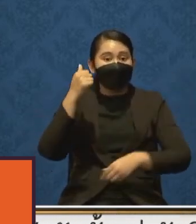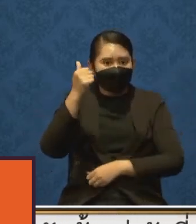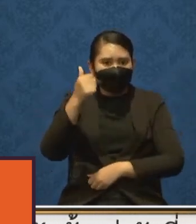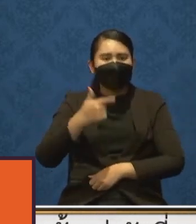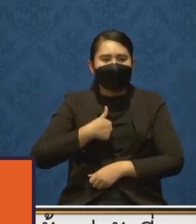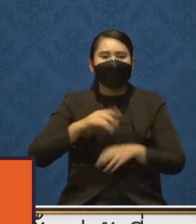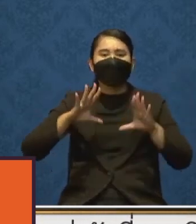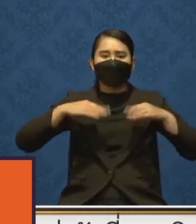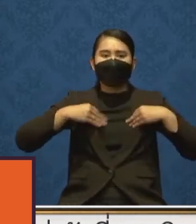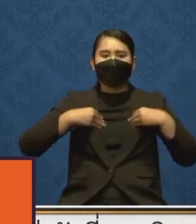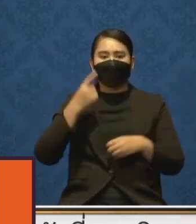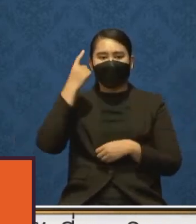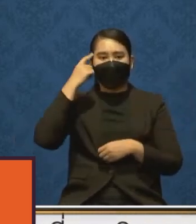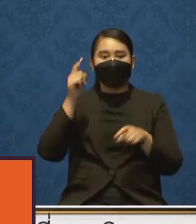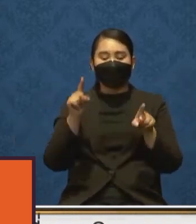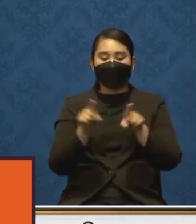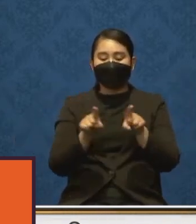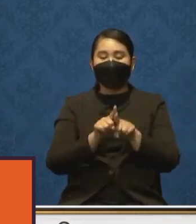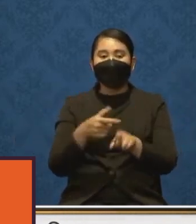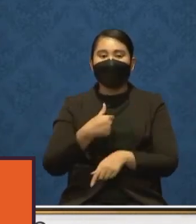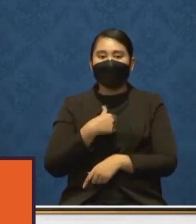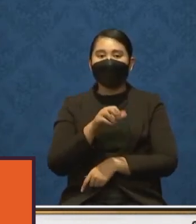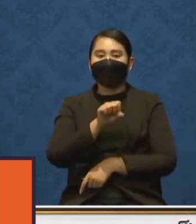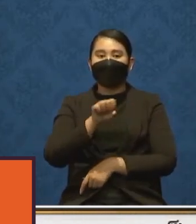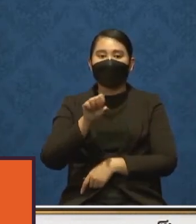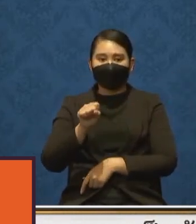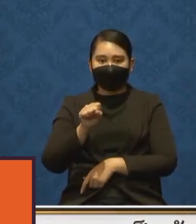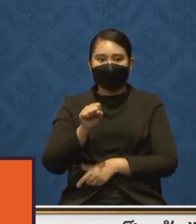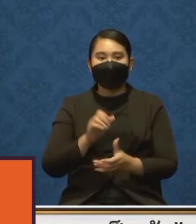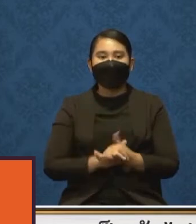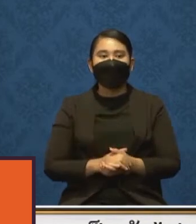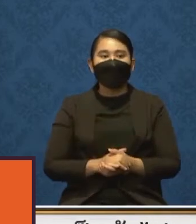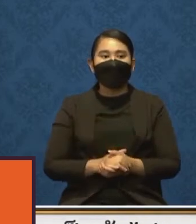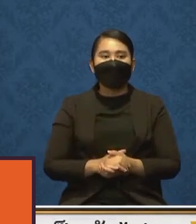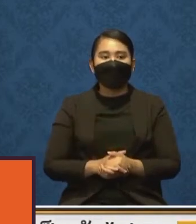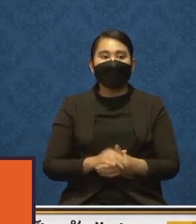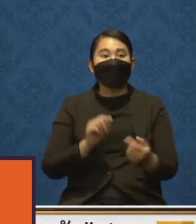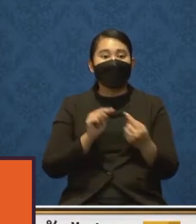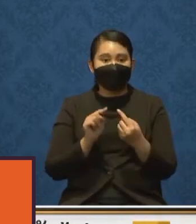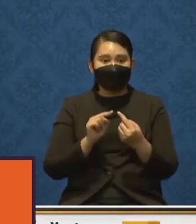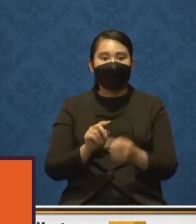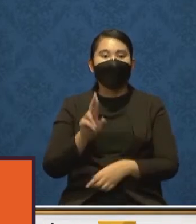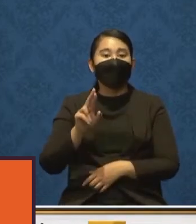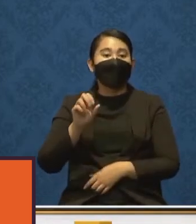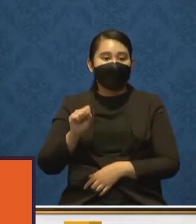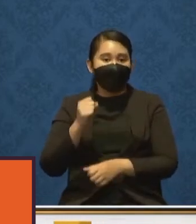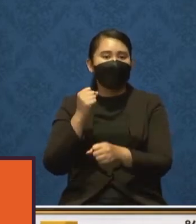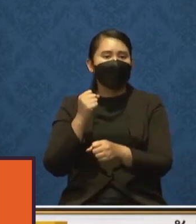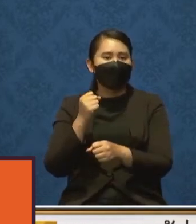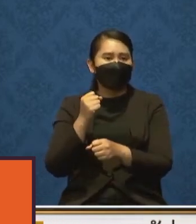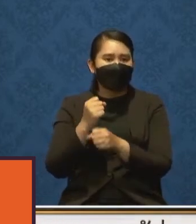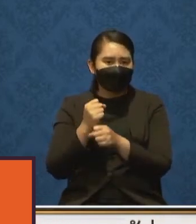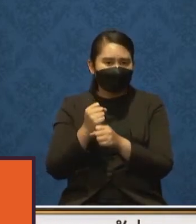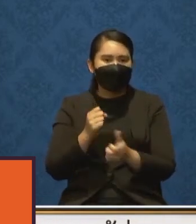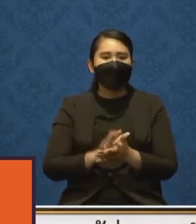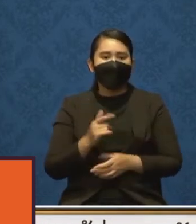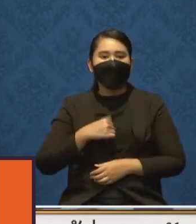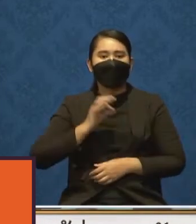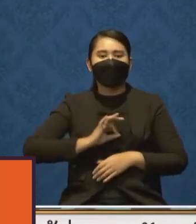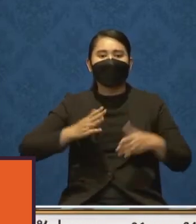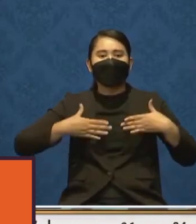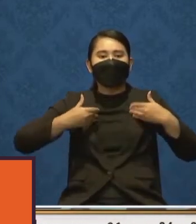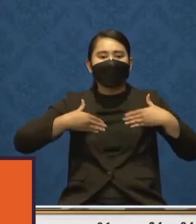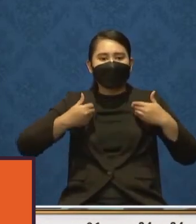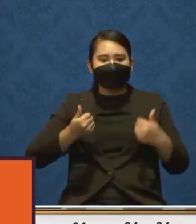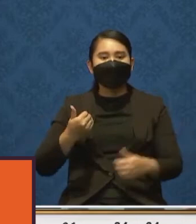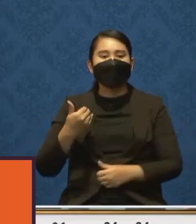ผมเหด้วยครัในฐานะสมาชิษภาผู้แนรฐษะดอดและในฐานะสมาชิรัฐษภาผมพร้อมและผมยิดีอย่ยิ่ง